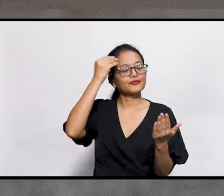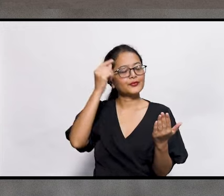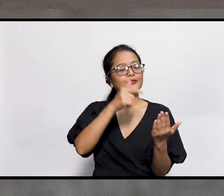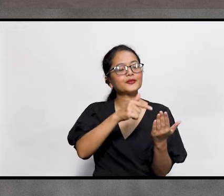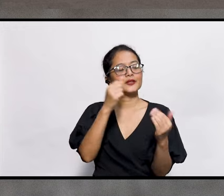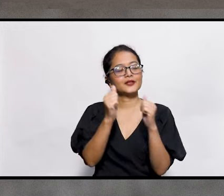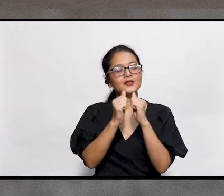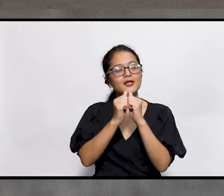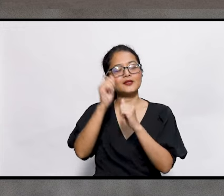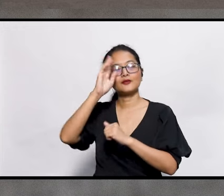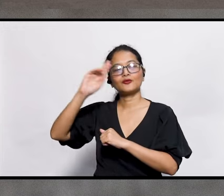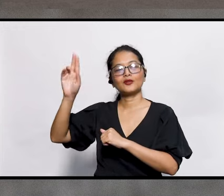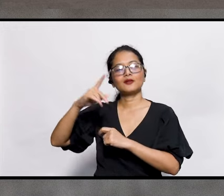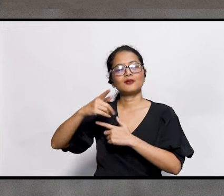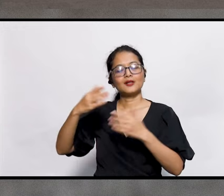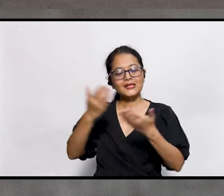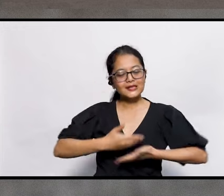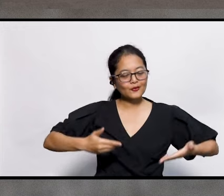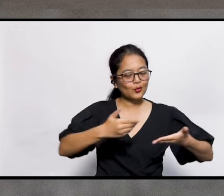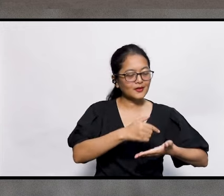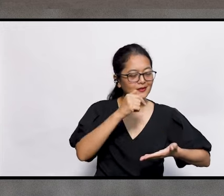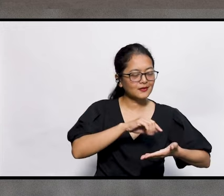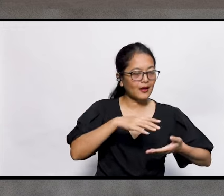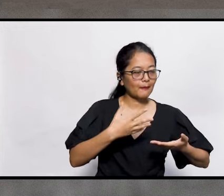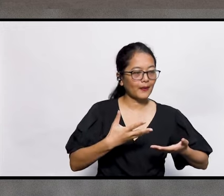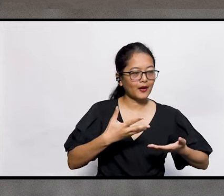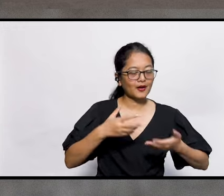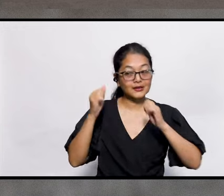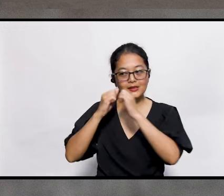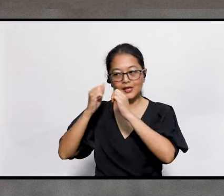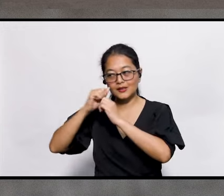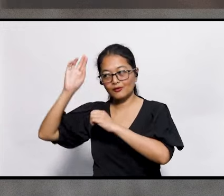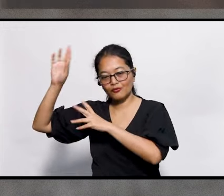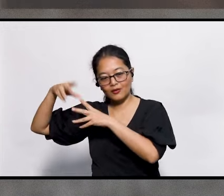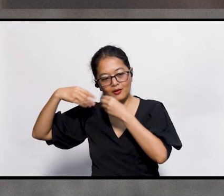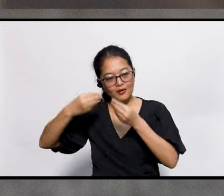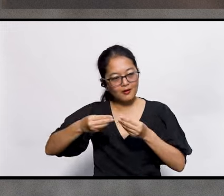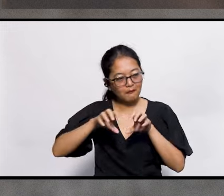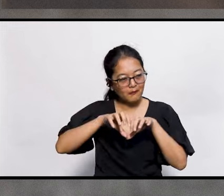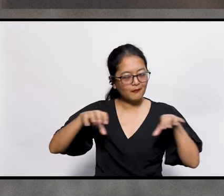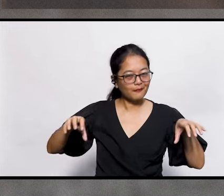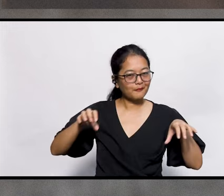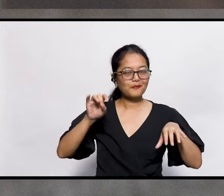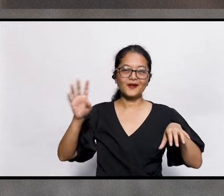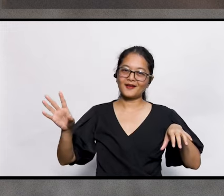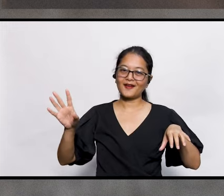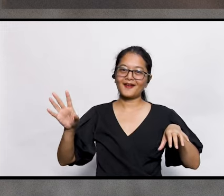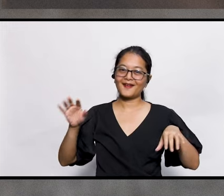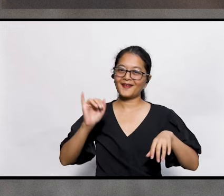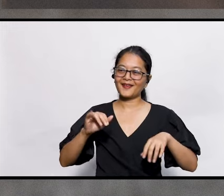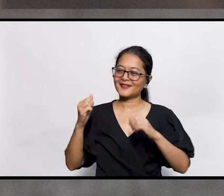begitu jauh bedanya dengan situasi yang kita hadapi ada ayatnya tapi janjinya